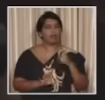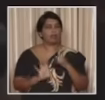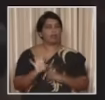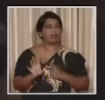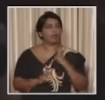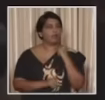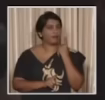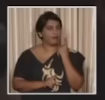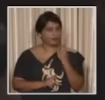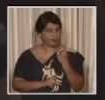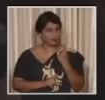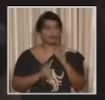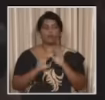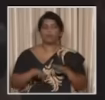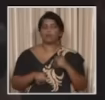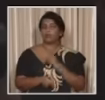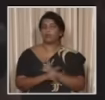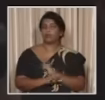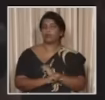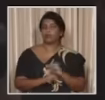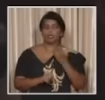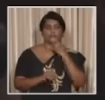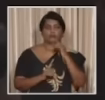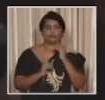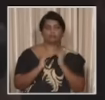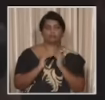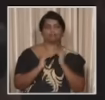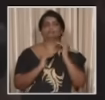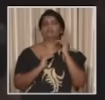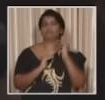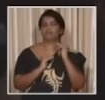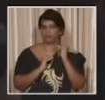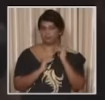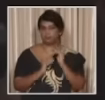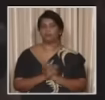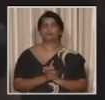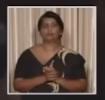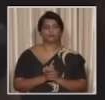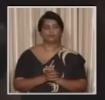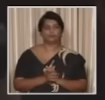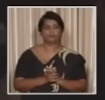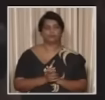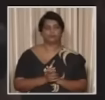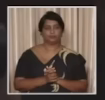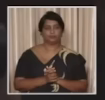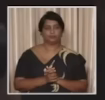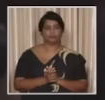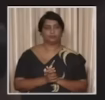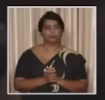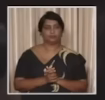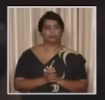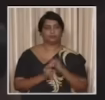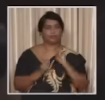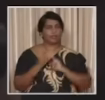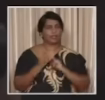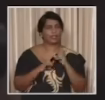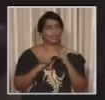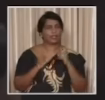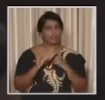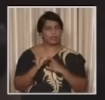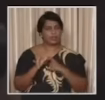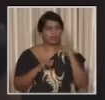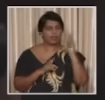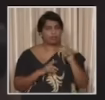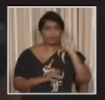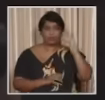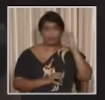අවුරුද්දක් ළමයි ගුරුවරු නැතුව දැන් ඔන්න පන්තියක් උඩට ආවා මේ අවුරුද්දේ. එතකොට මට මේ සංවර්ධන නිලධාරීන් කියන්නේ